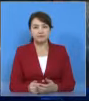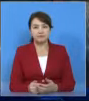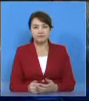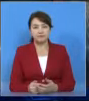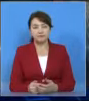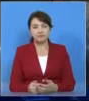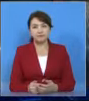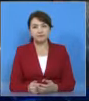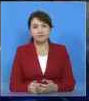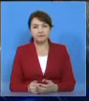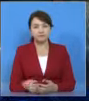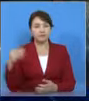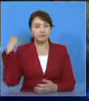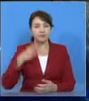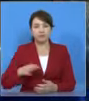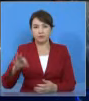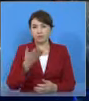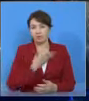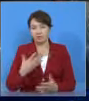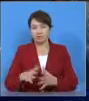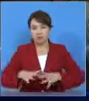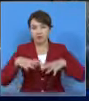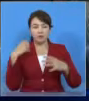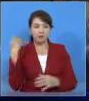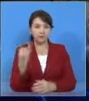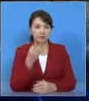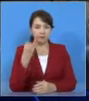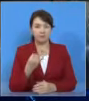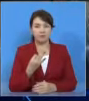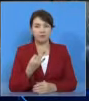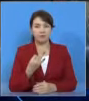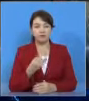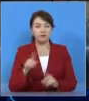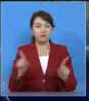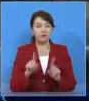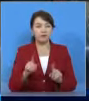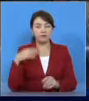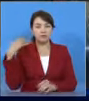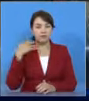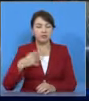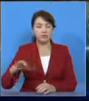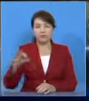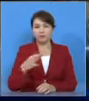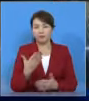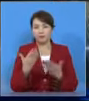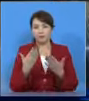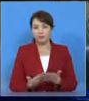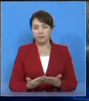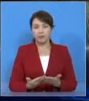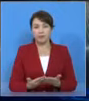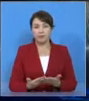гражданского общества к Актюбинской области. Для нас это большой интерес. Что касается Кызылординской области, сегодня в Кызылординской